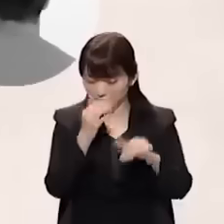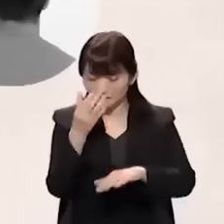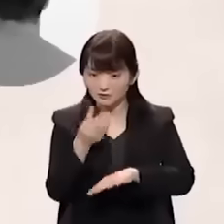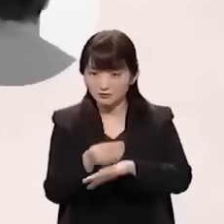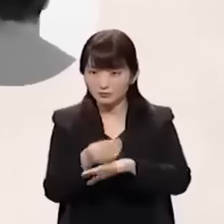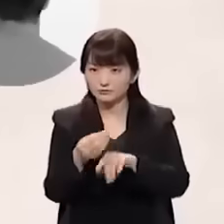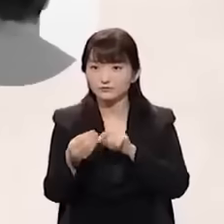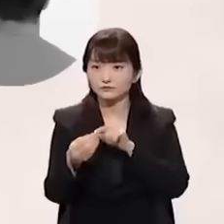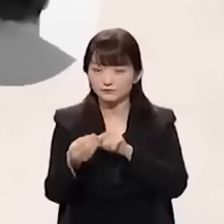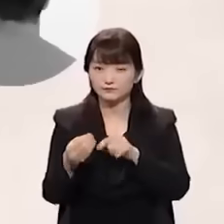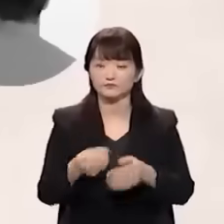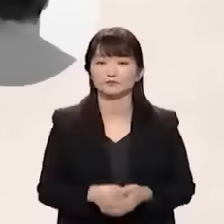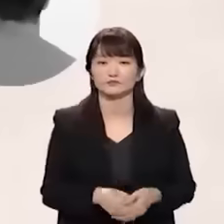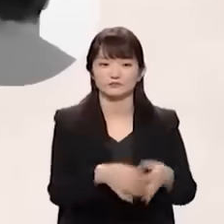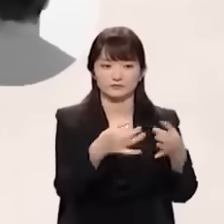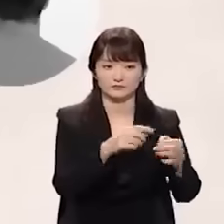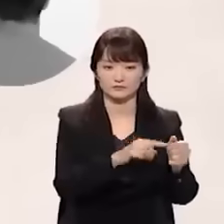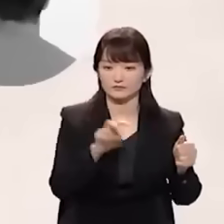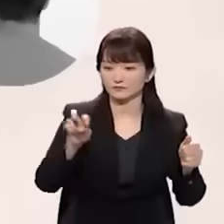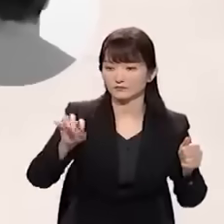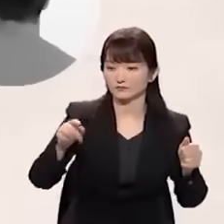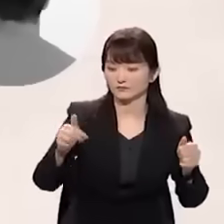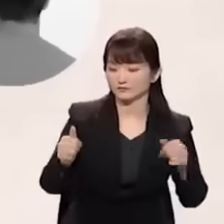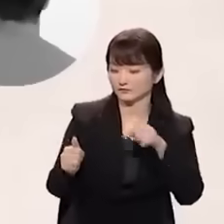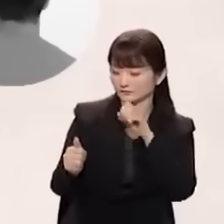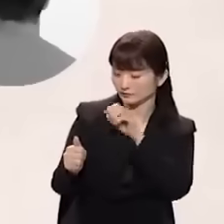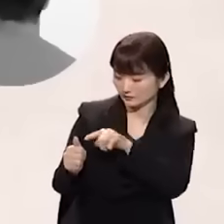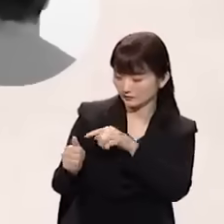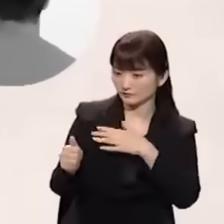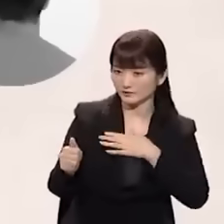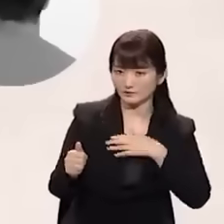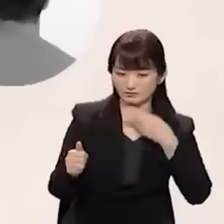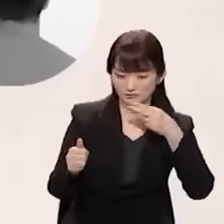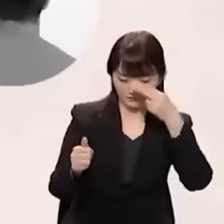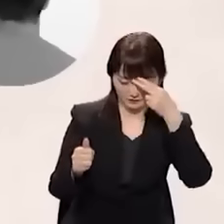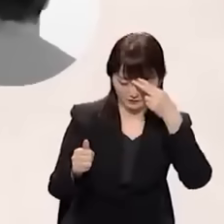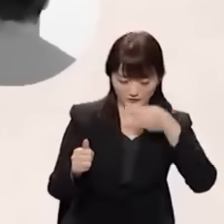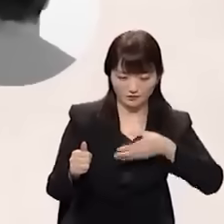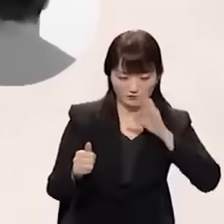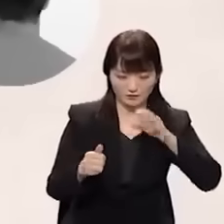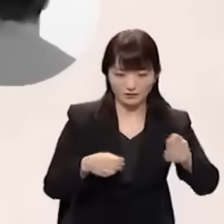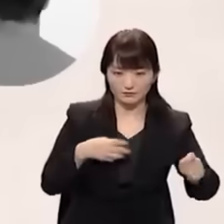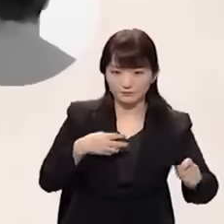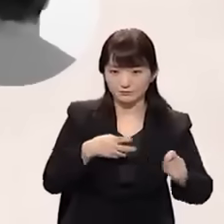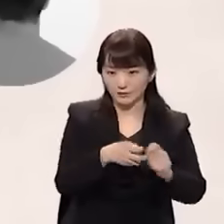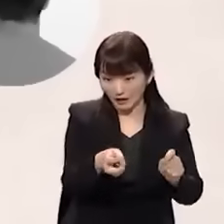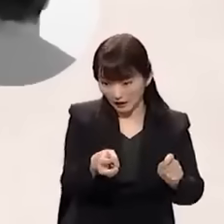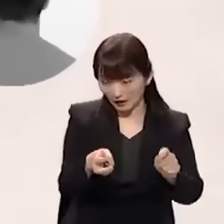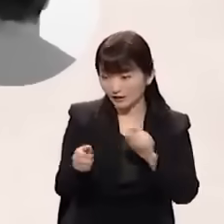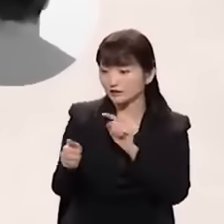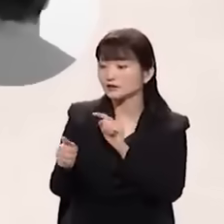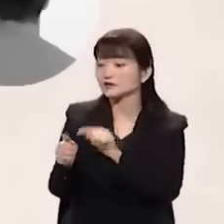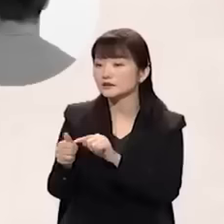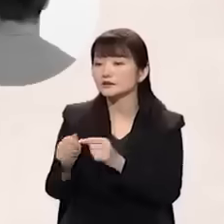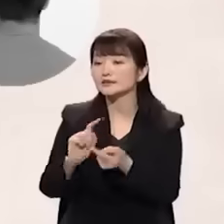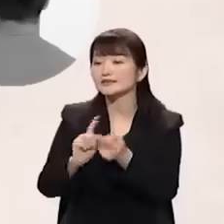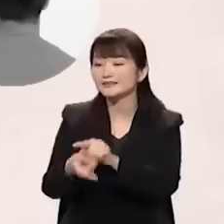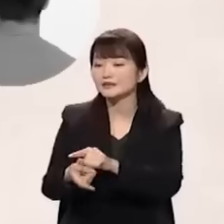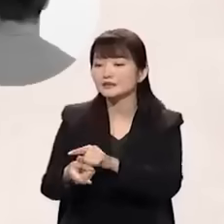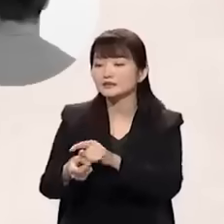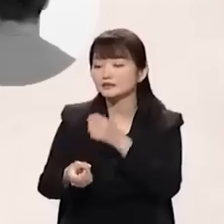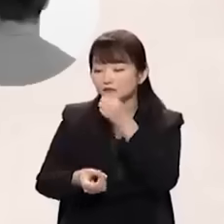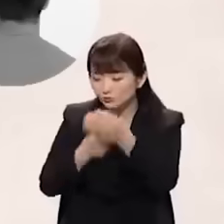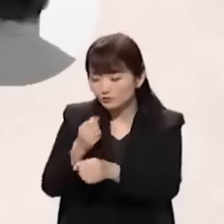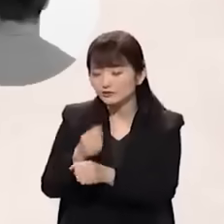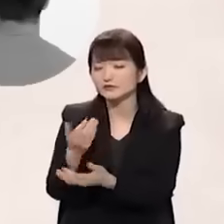내용이이 김 씨가 매니저에게 내가 술 마시고 사고 냈는데 너 대신 그 자수를 갖다 해 달라 이렇게 해가지고 운전자 바꿔